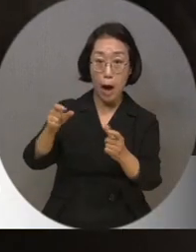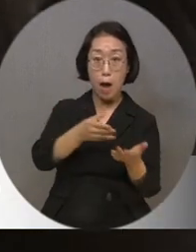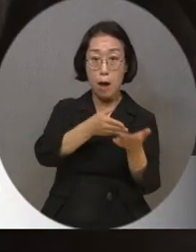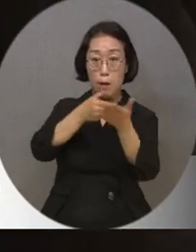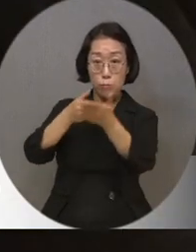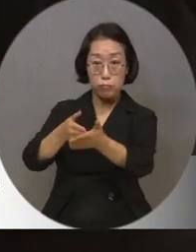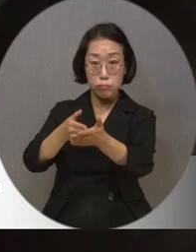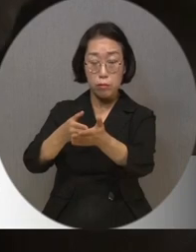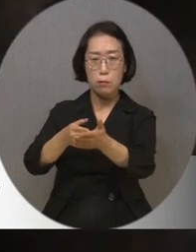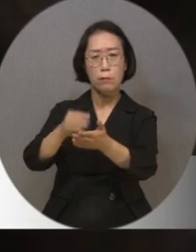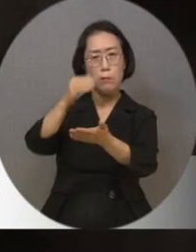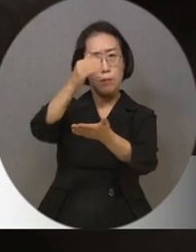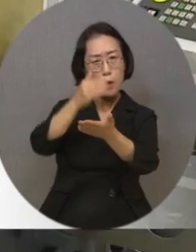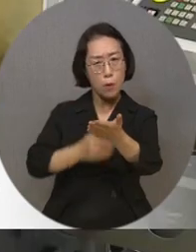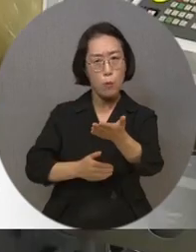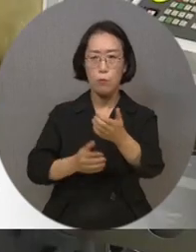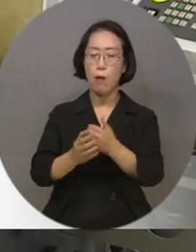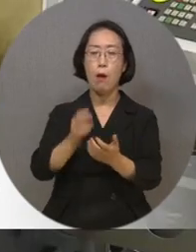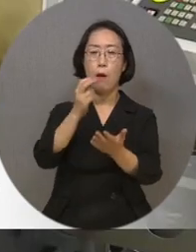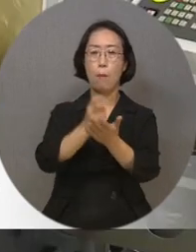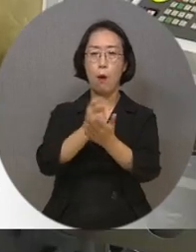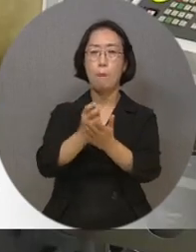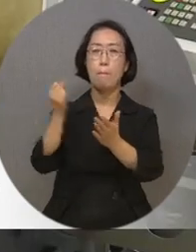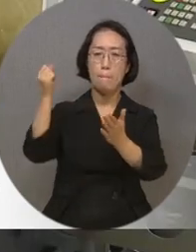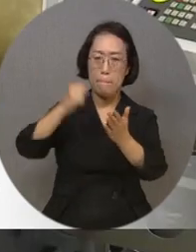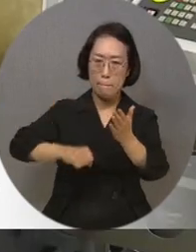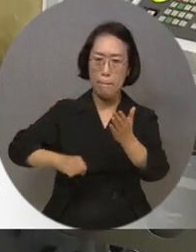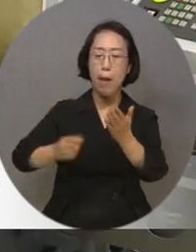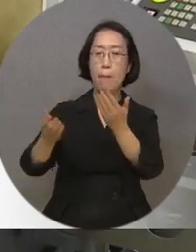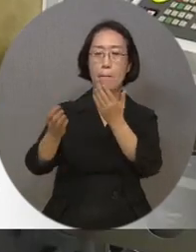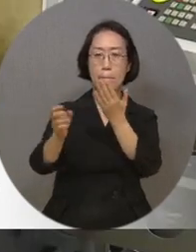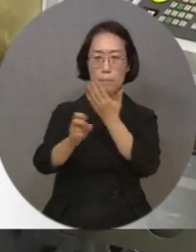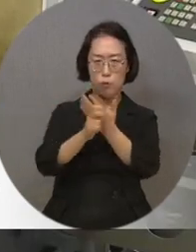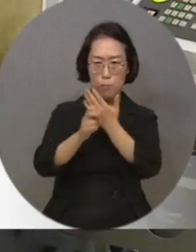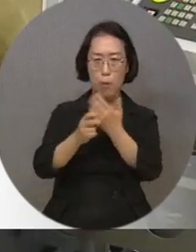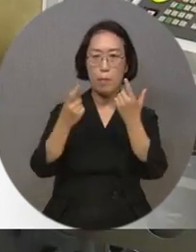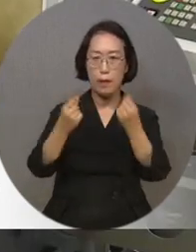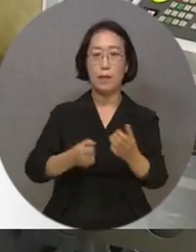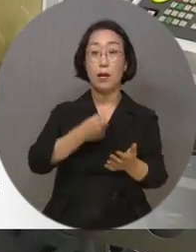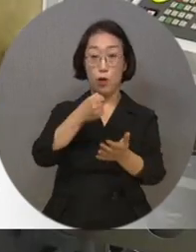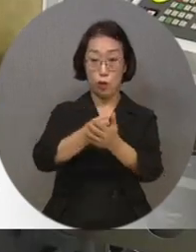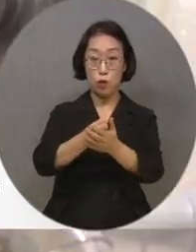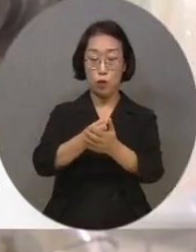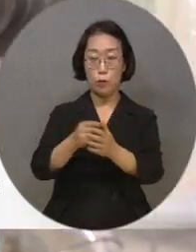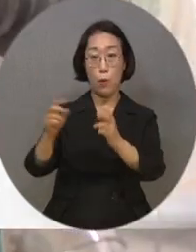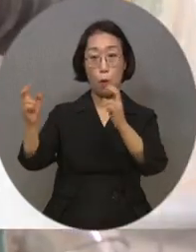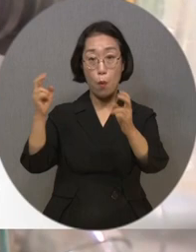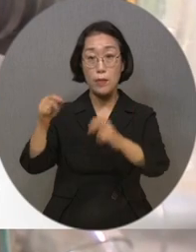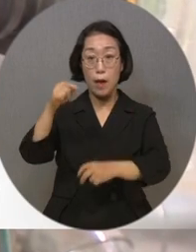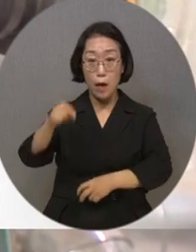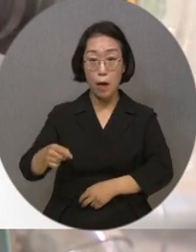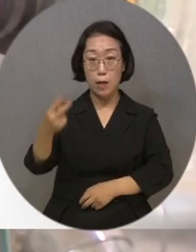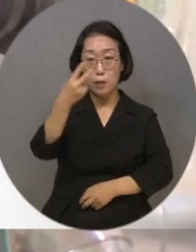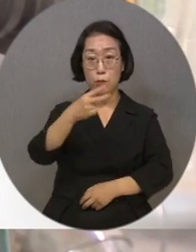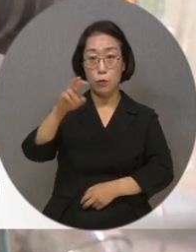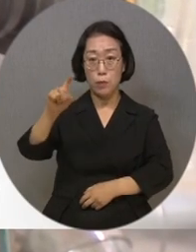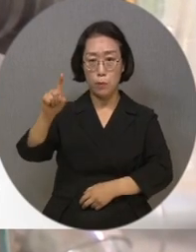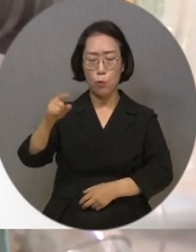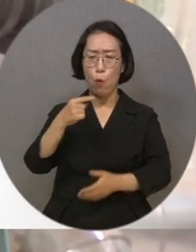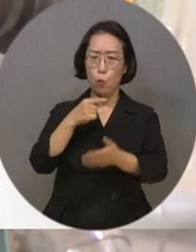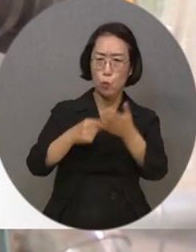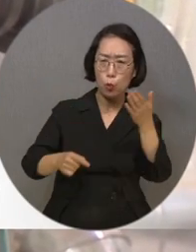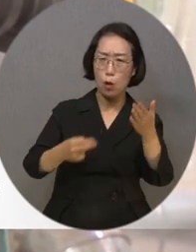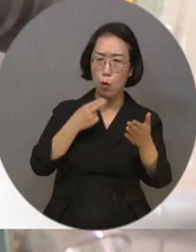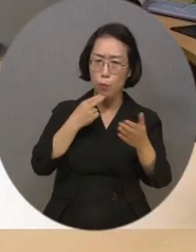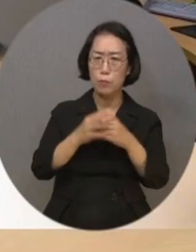부담금과 가산금을 부과한 처분은 위법이고 부당하다고 결정했습니다. 또 A회사가 2021년도와 같은 불이익을